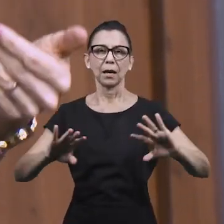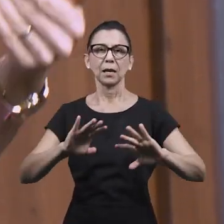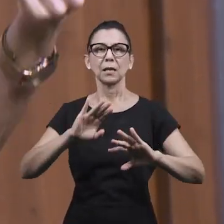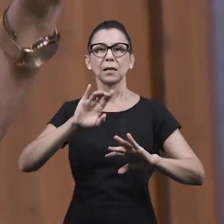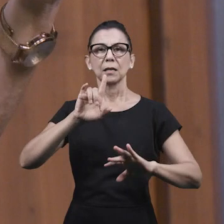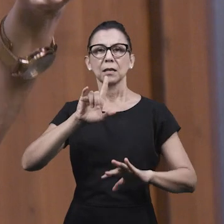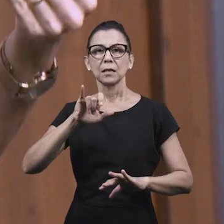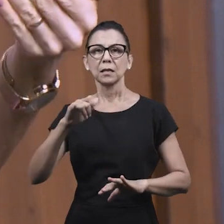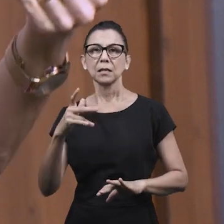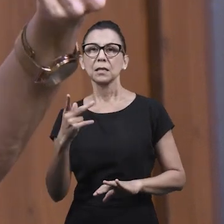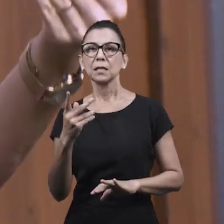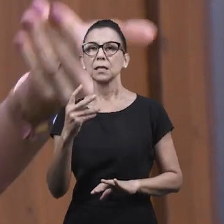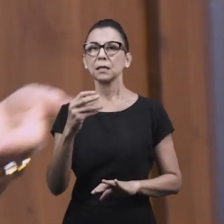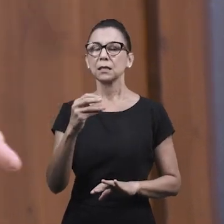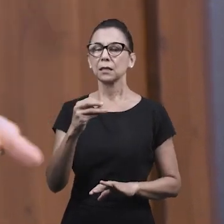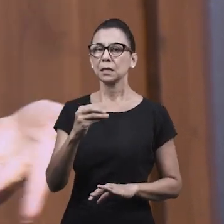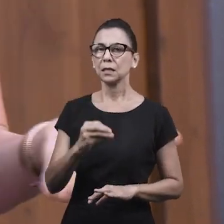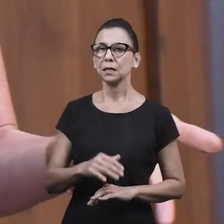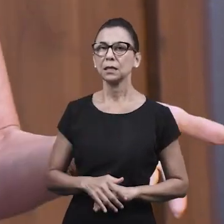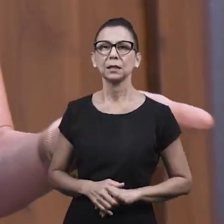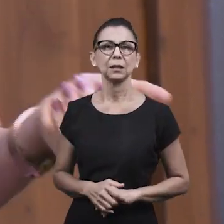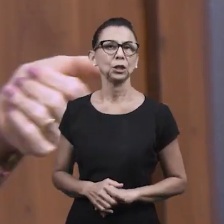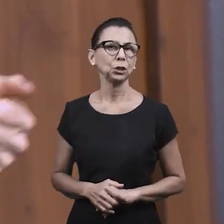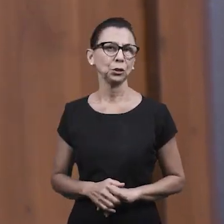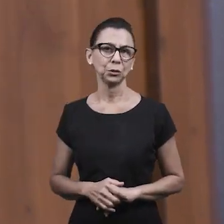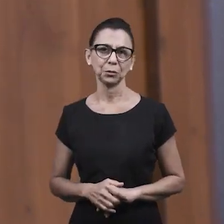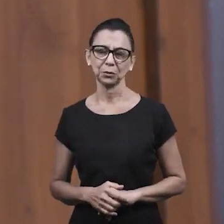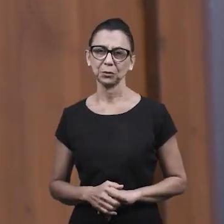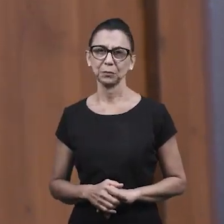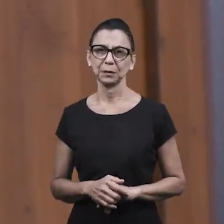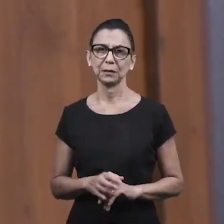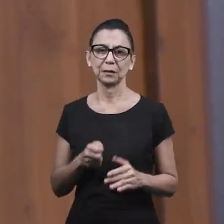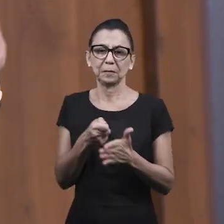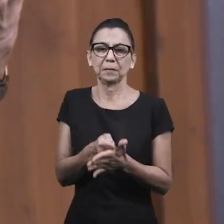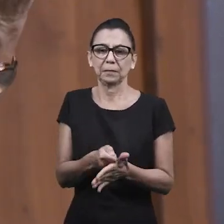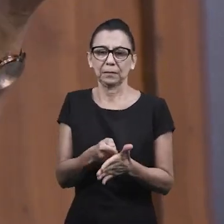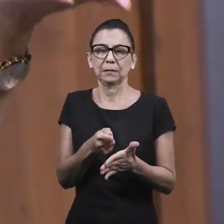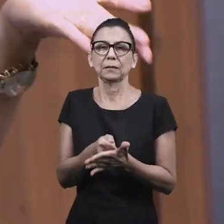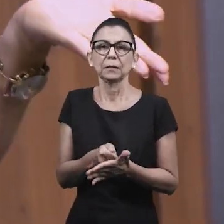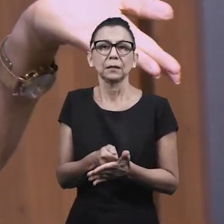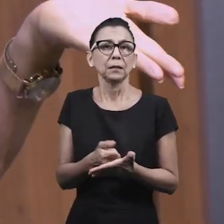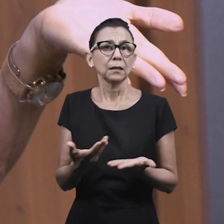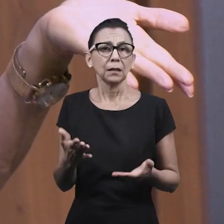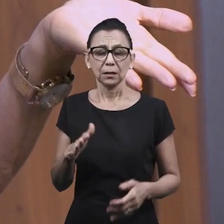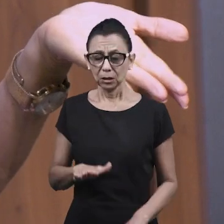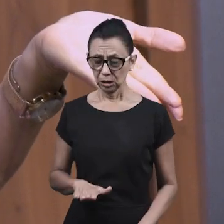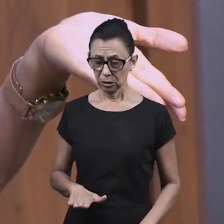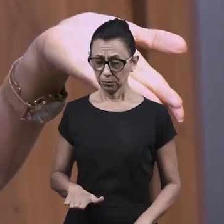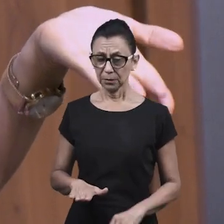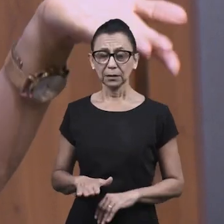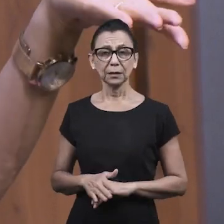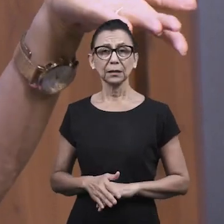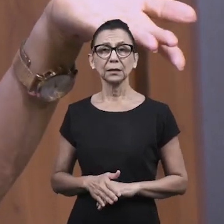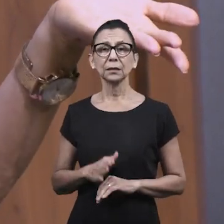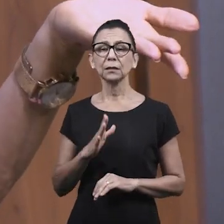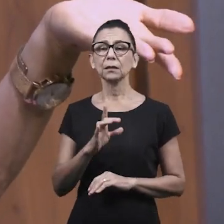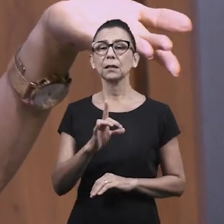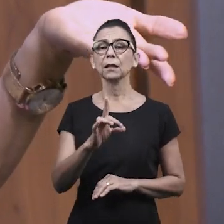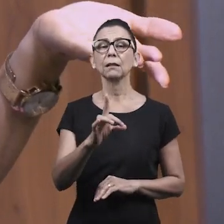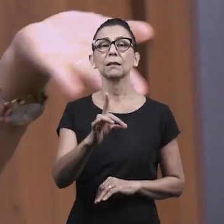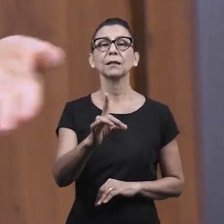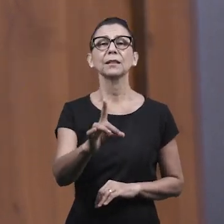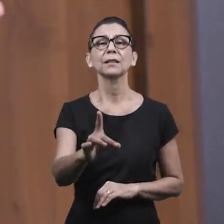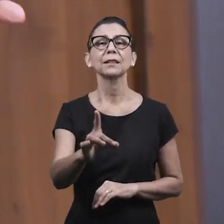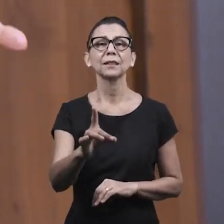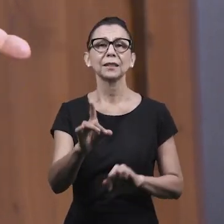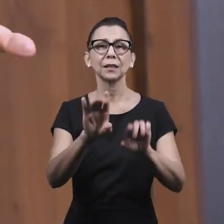pas besoin de faire l'effort pour entrer par cette porte. Même un enfant petit, elle